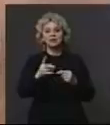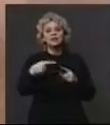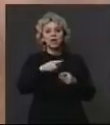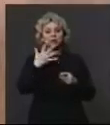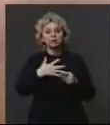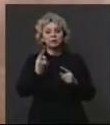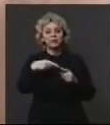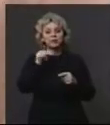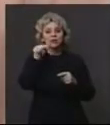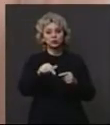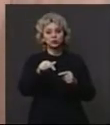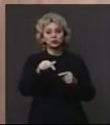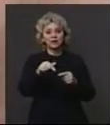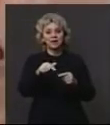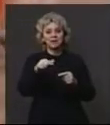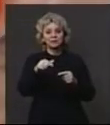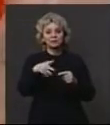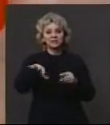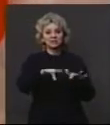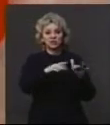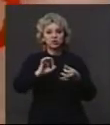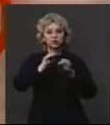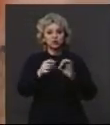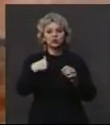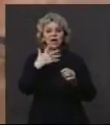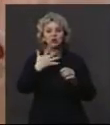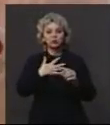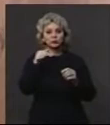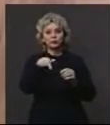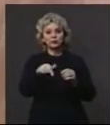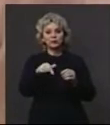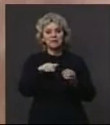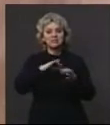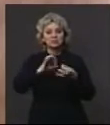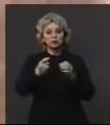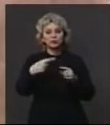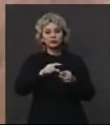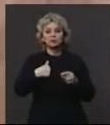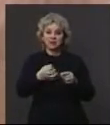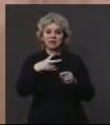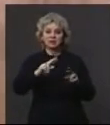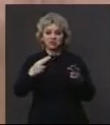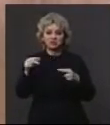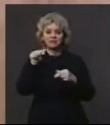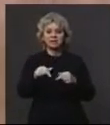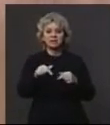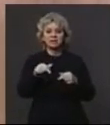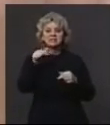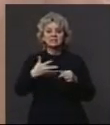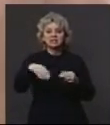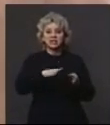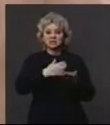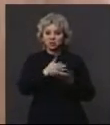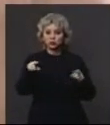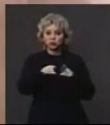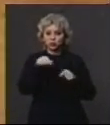самая любимая, потому что там движение сложное. Я люблю сложные движения, мне это нравится танцевать. И стиль танца все